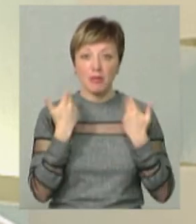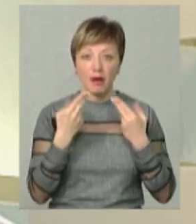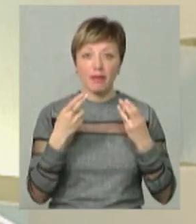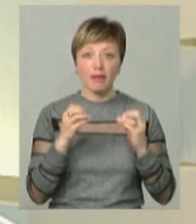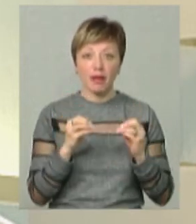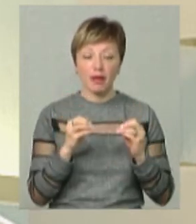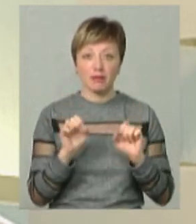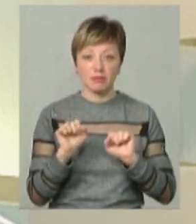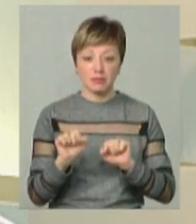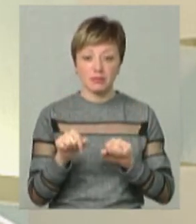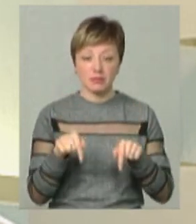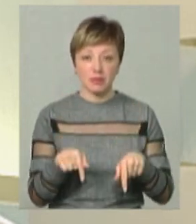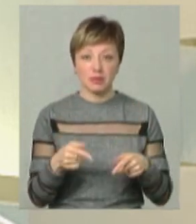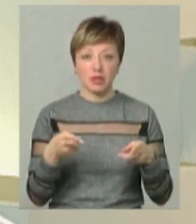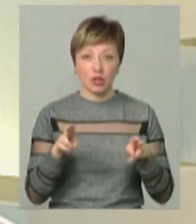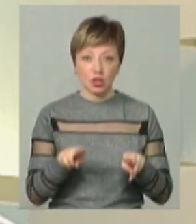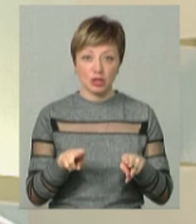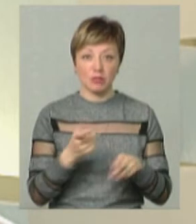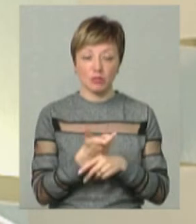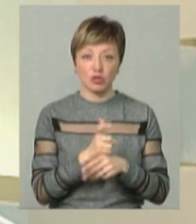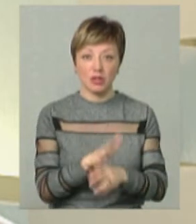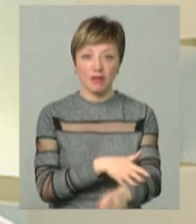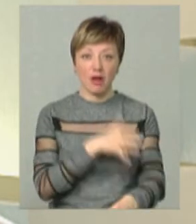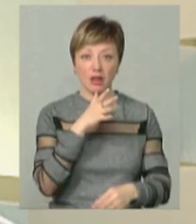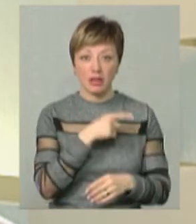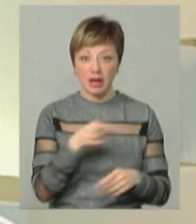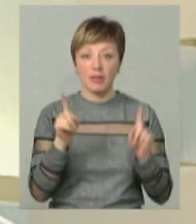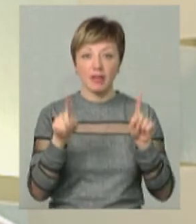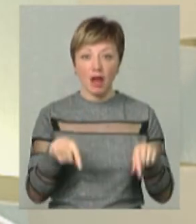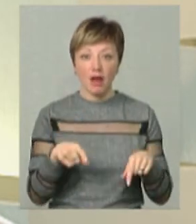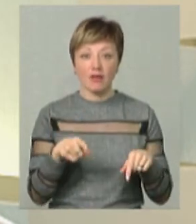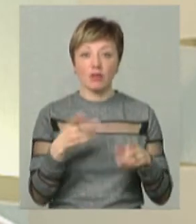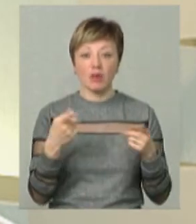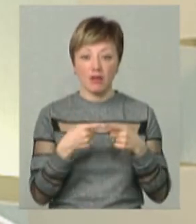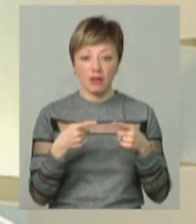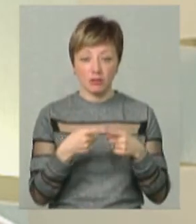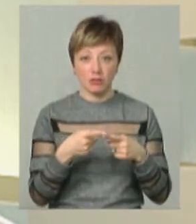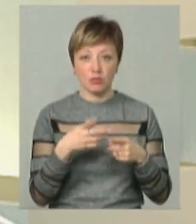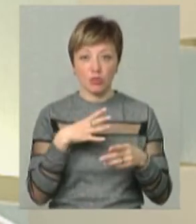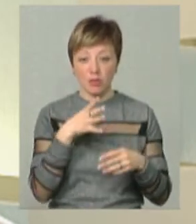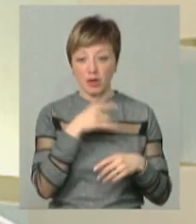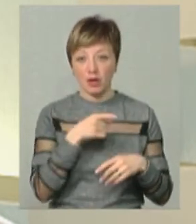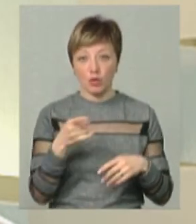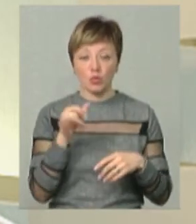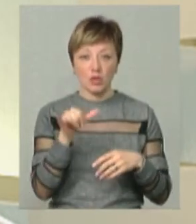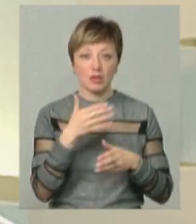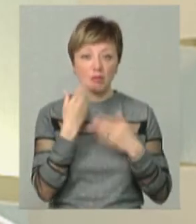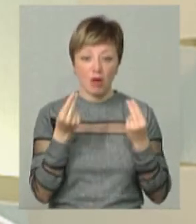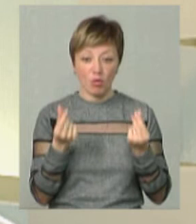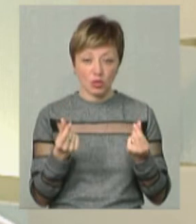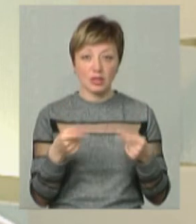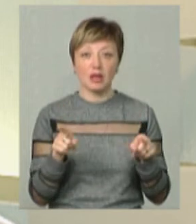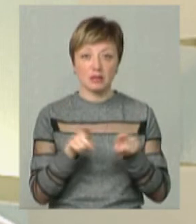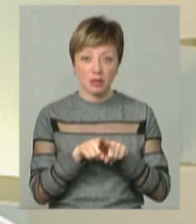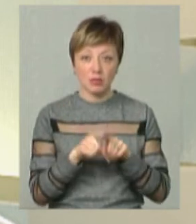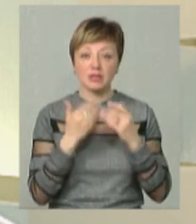мають якогось прихистку, не мають де залишитися на більш тривалий термін. Навіть ті, які наймали житло певний період, і в них немає вже більше коштів, так